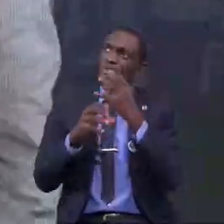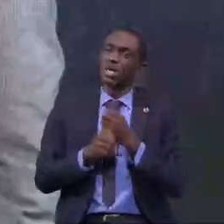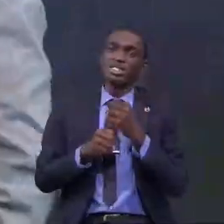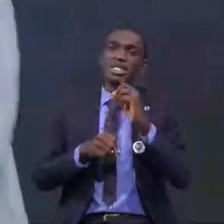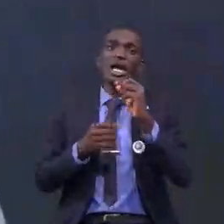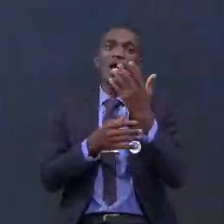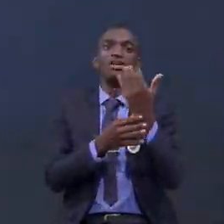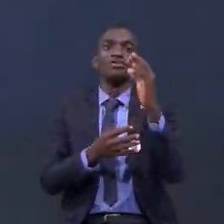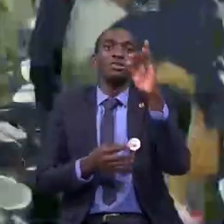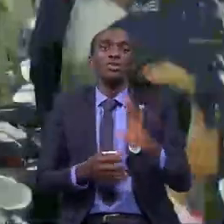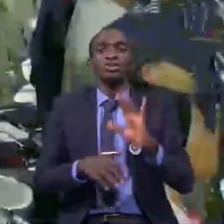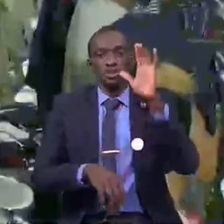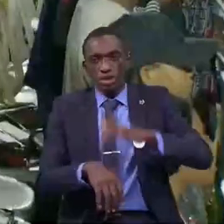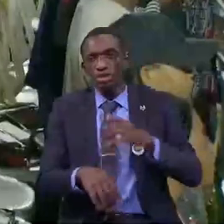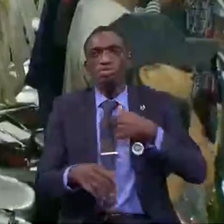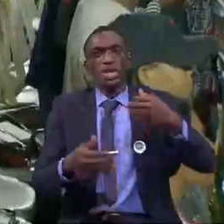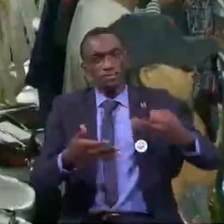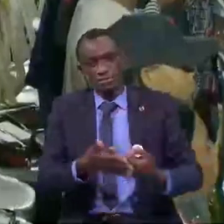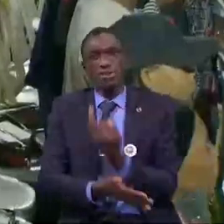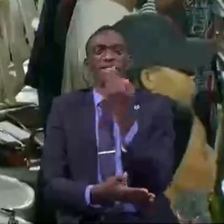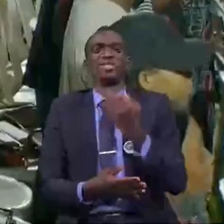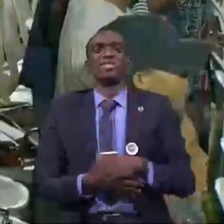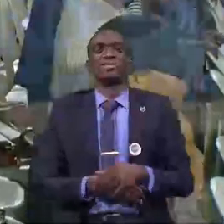La main de Dieu m'a touché à nouveau.